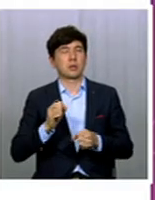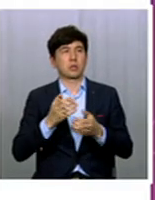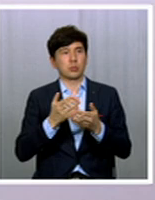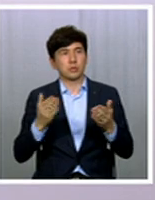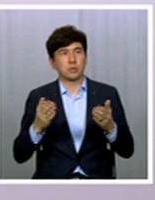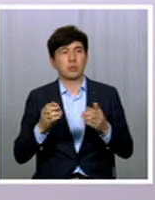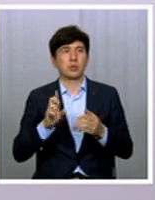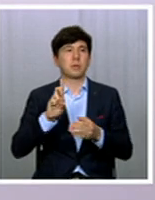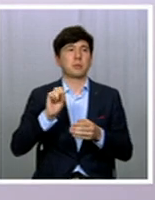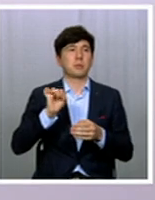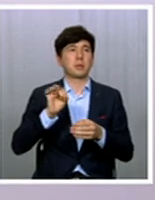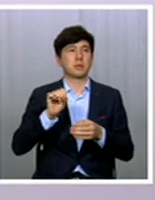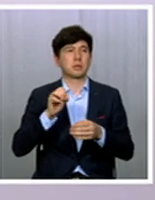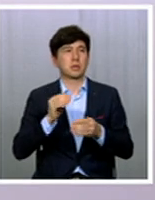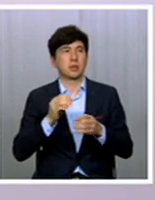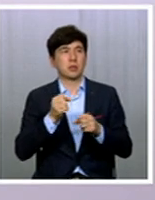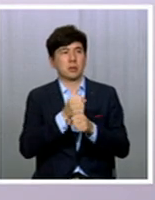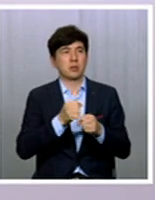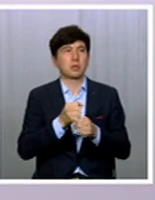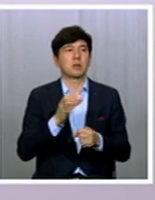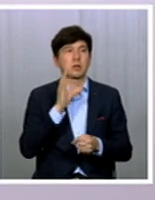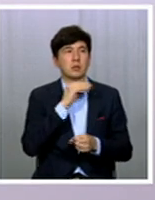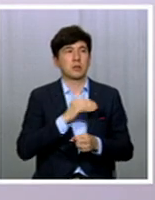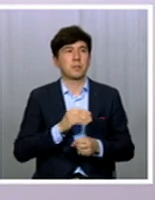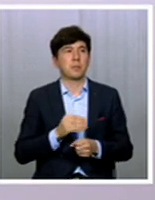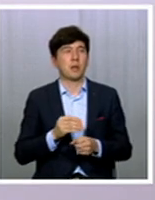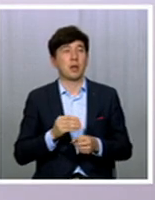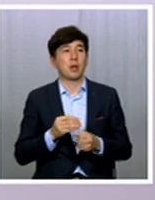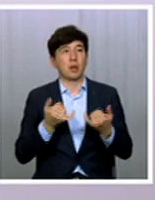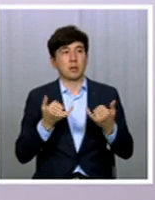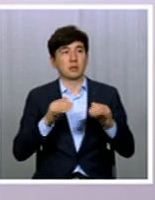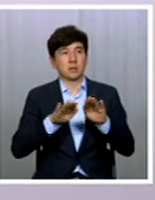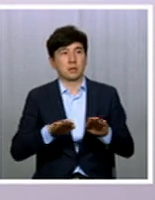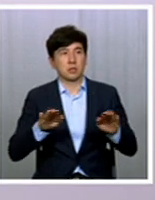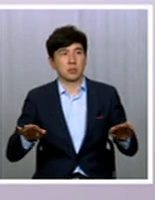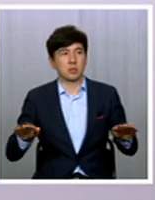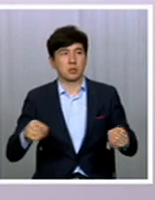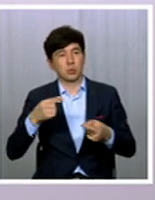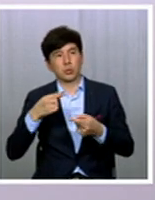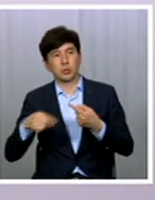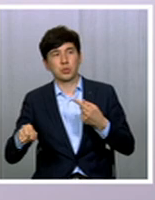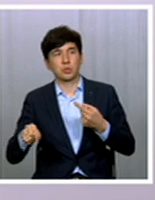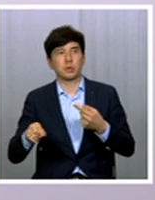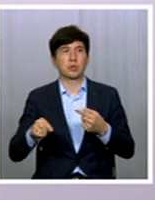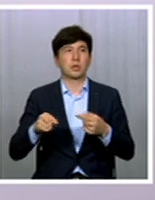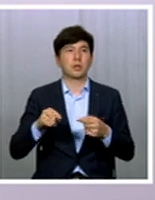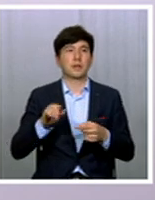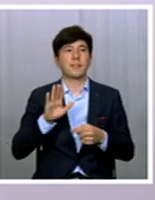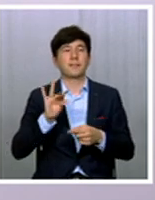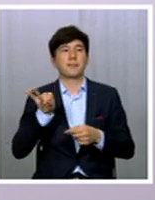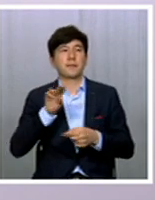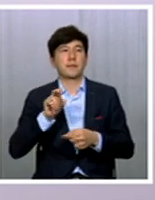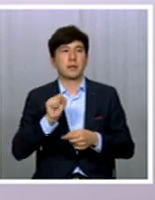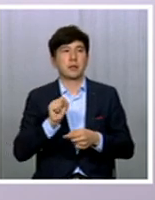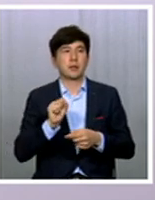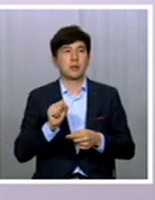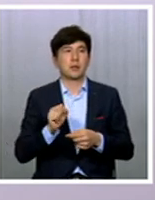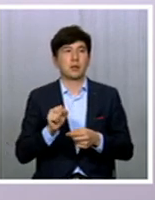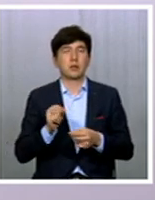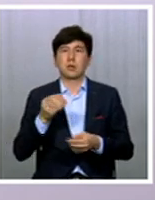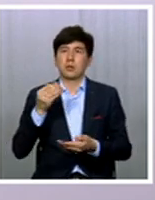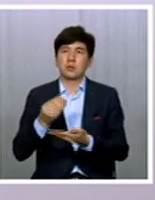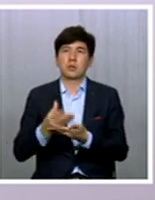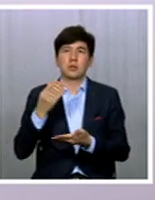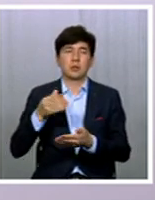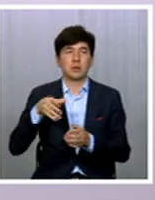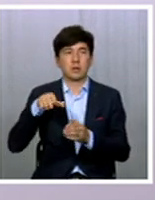өнімдері. Ал енді оқушылар, тауар биржасының келесі бір түрлеріне қарайтын болса, бұл жерде пайдалы қазбалардың түрлері кең көрініс